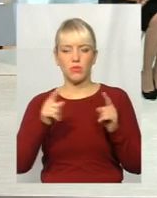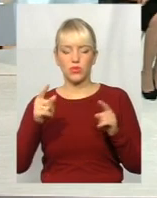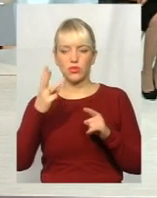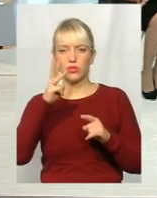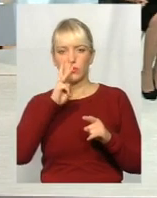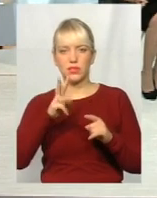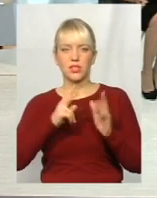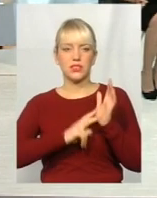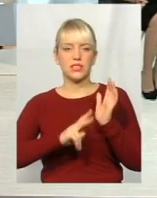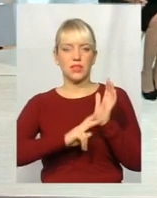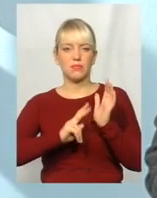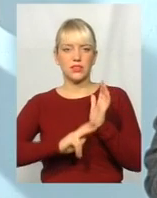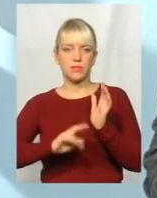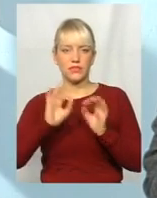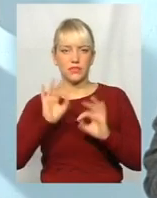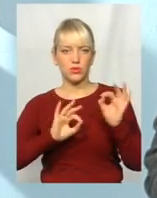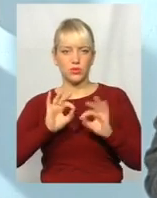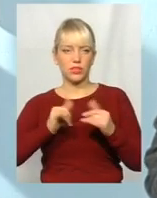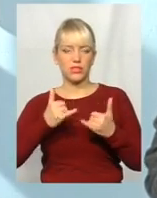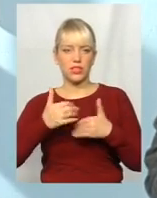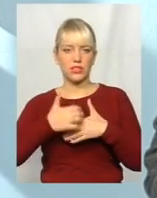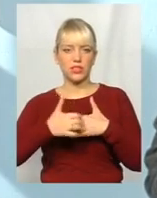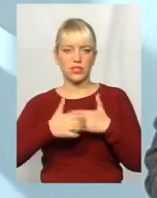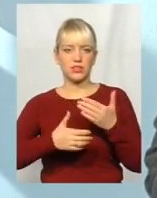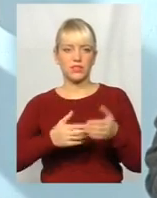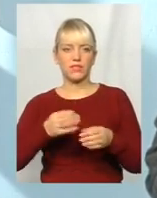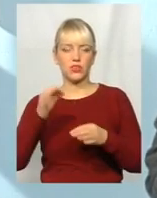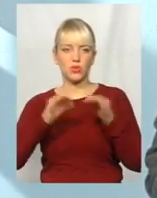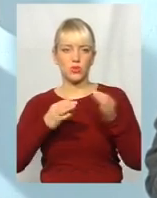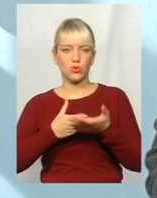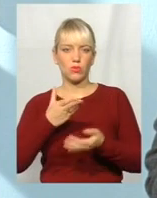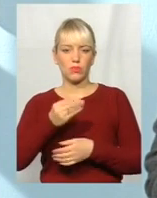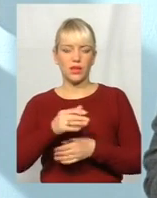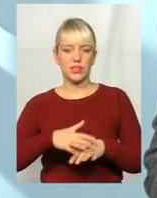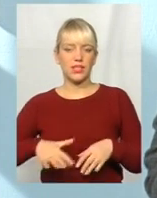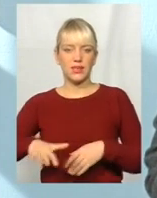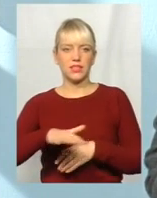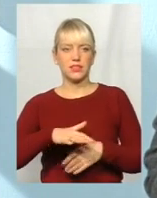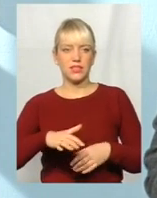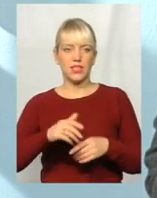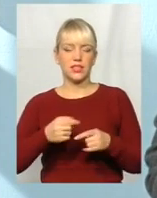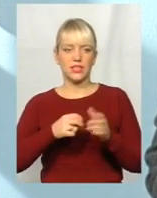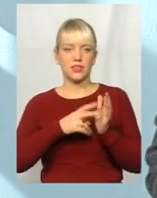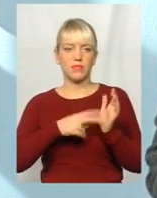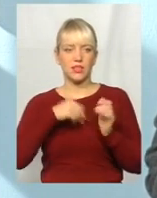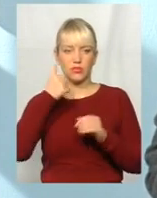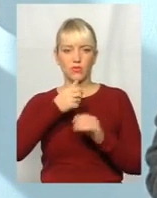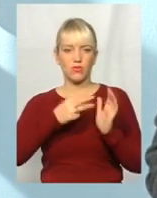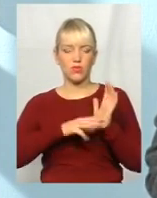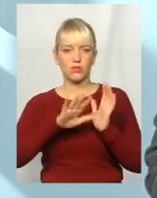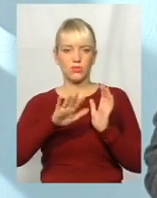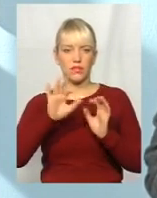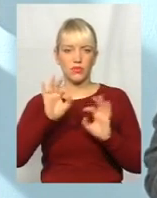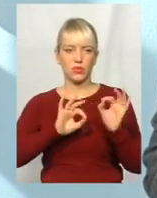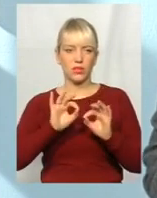до 70%. Зараз середній відсоток оплати населення за 9 місяців 2017 року –